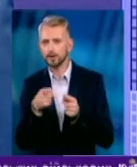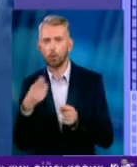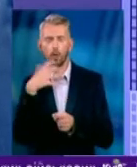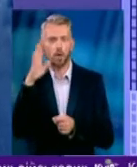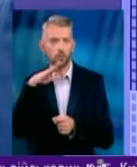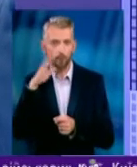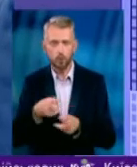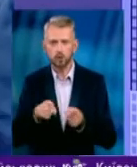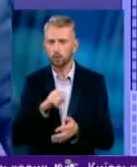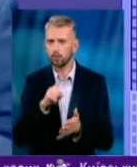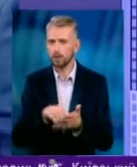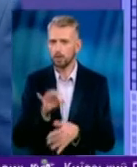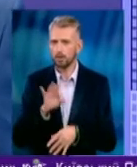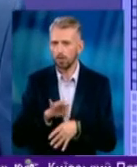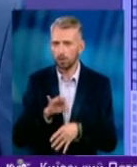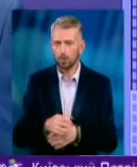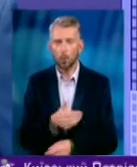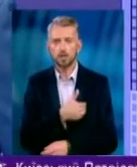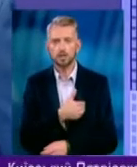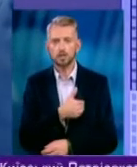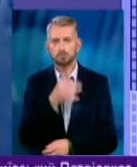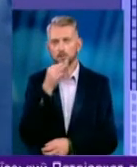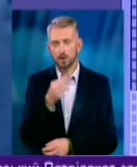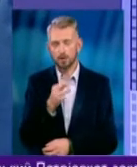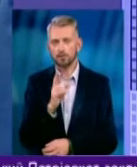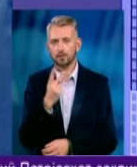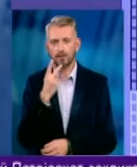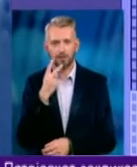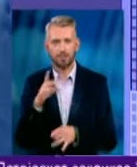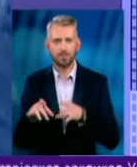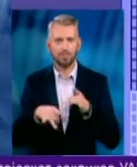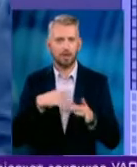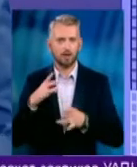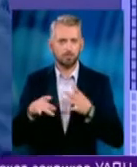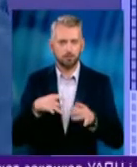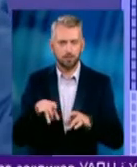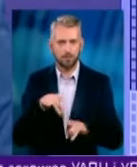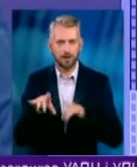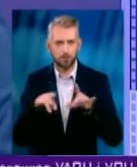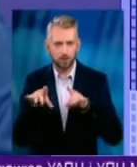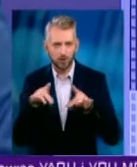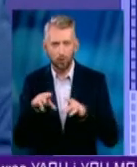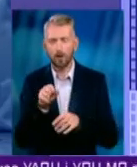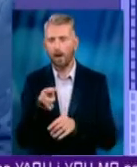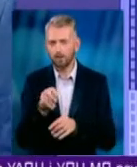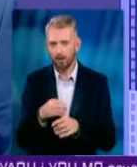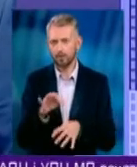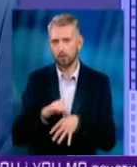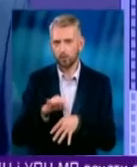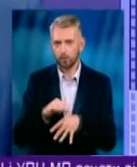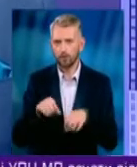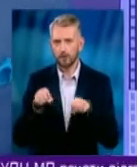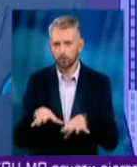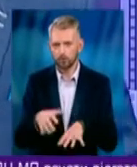Дійсно, питання наболіло. Хотілося б сказати, традиційно накипіло, але наболіло. Утім, воно вирішується. Більш детальніше